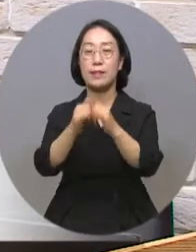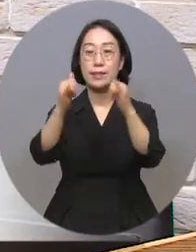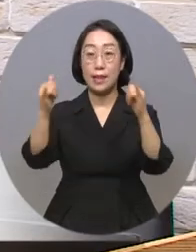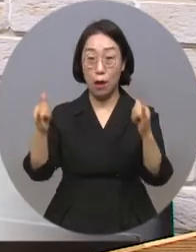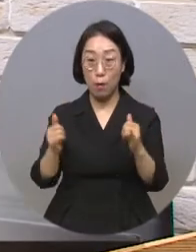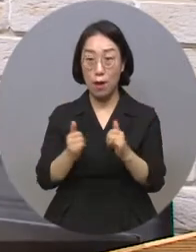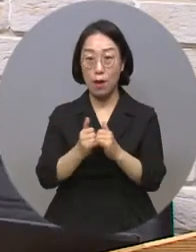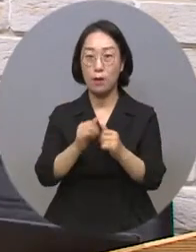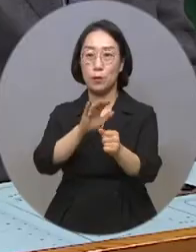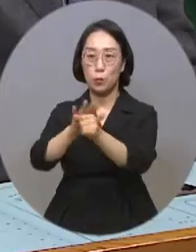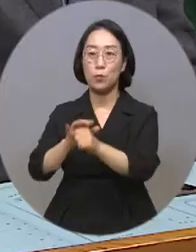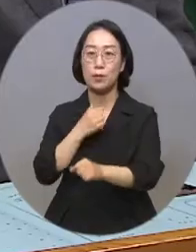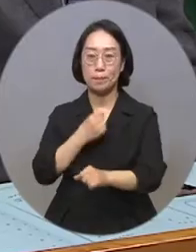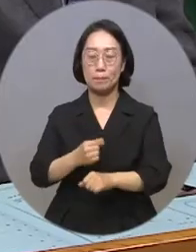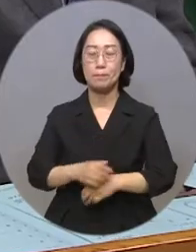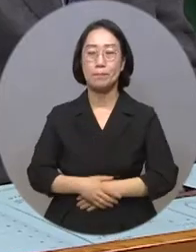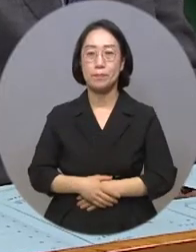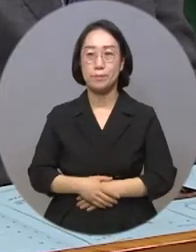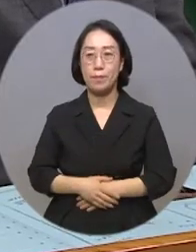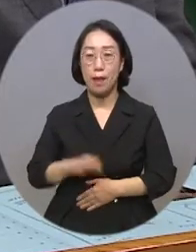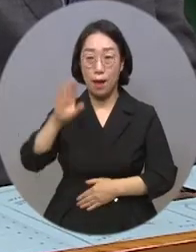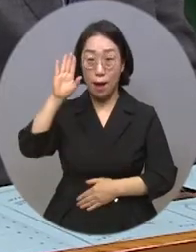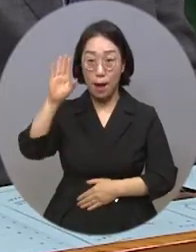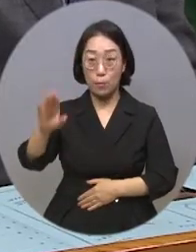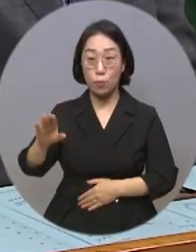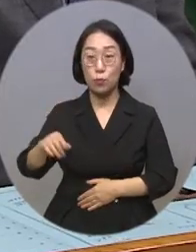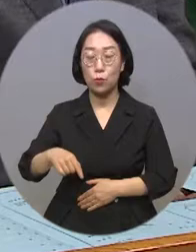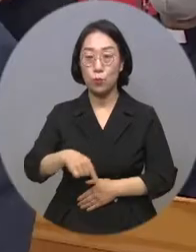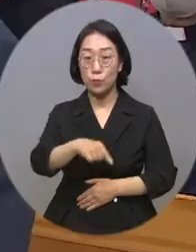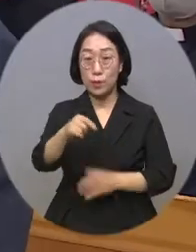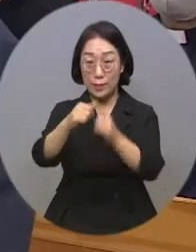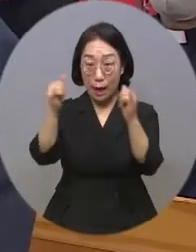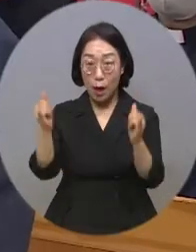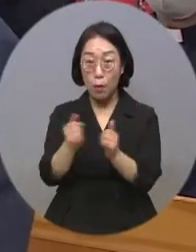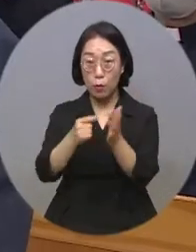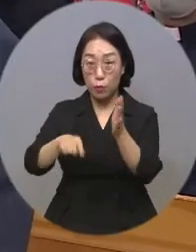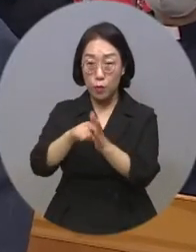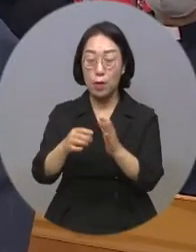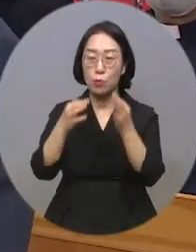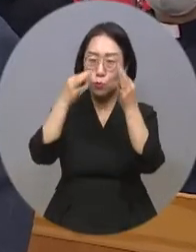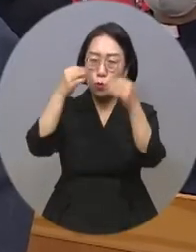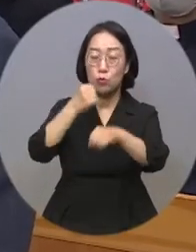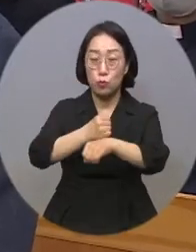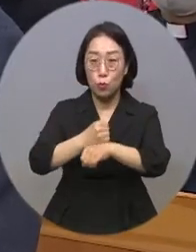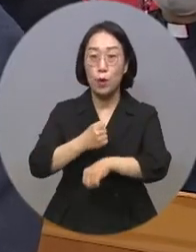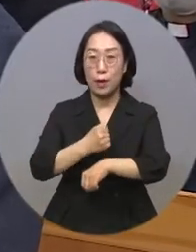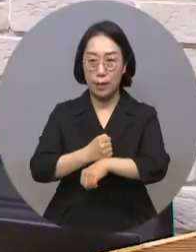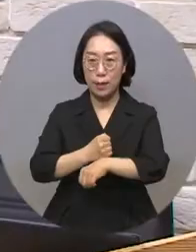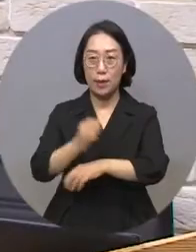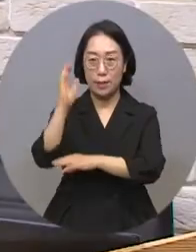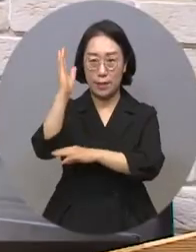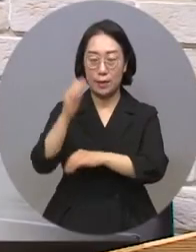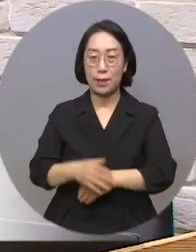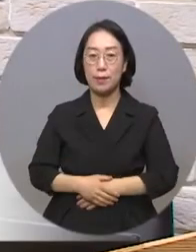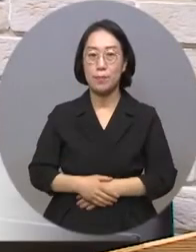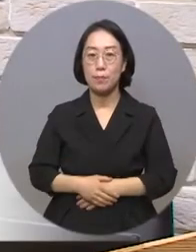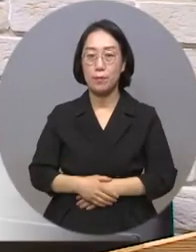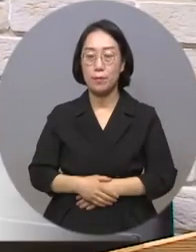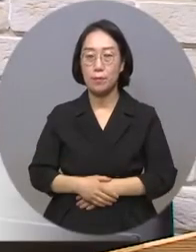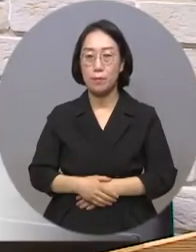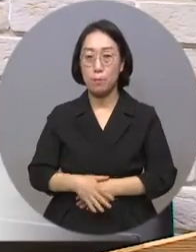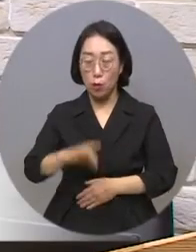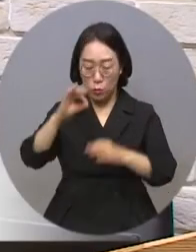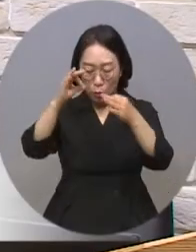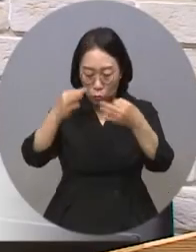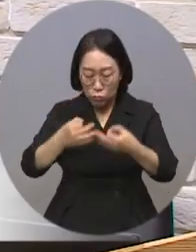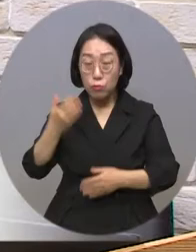사회를 만들고 싶고 앞으로 지역 사회를 위해 최선을 다하겠다는 뜻도 전했습니다. 우리가